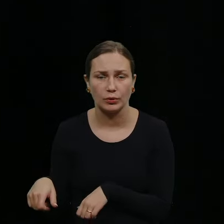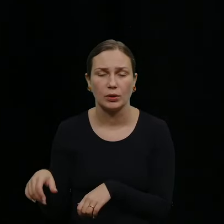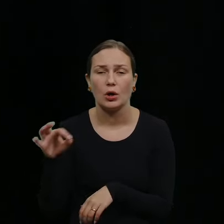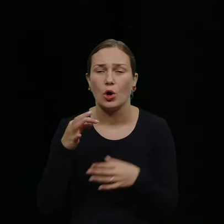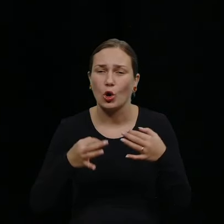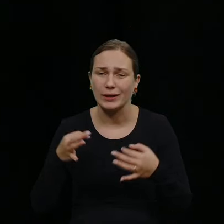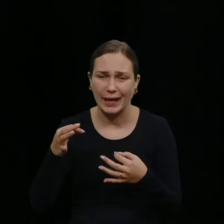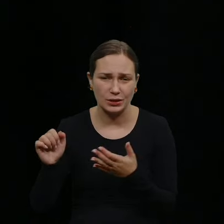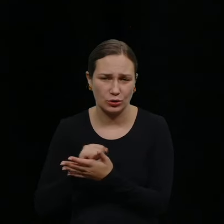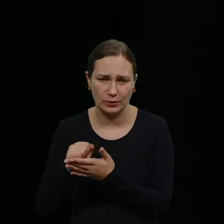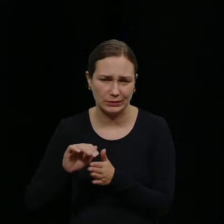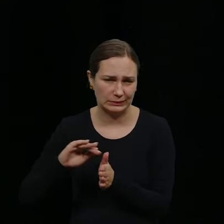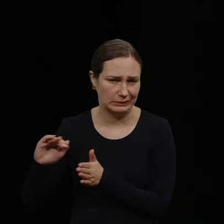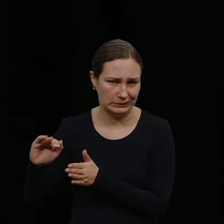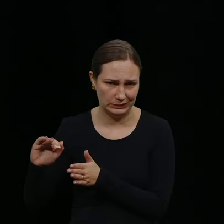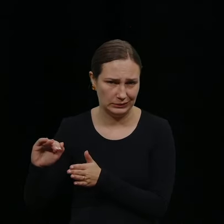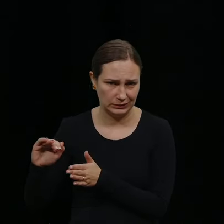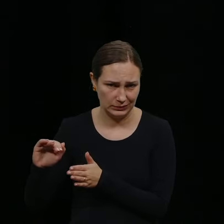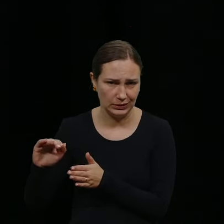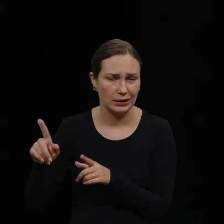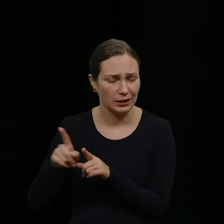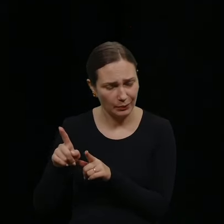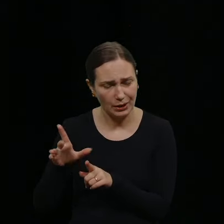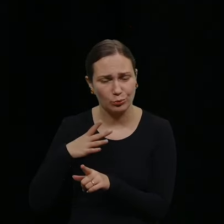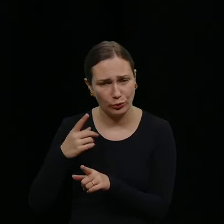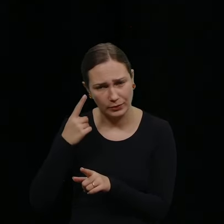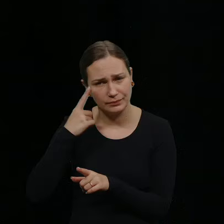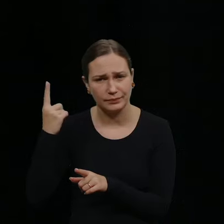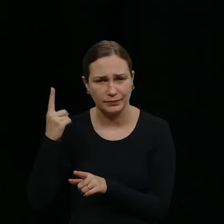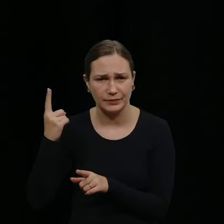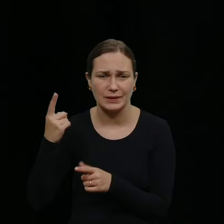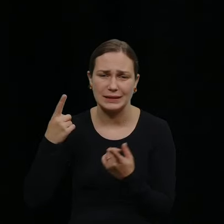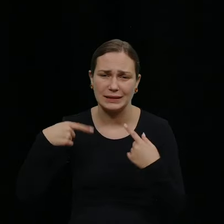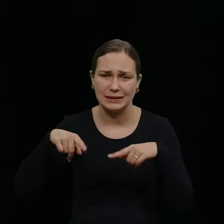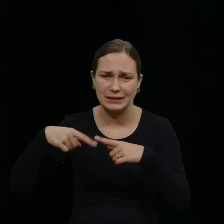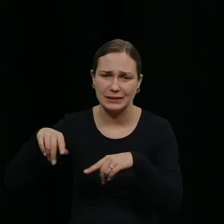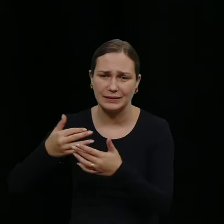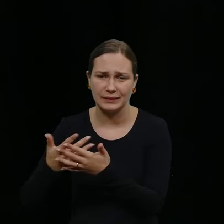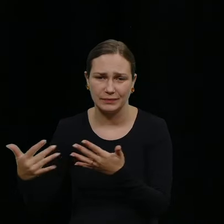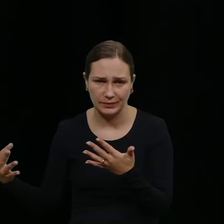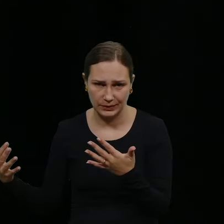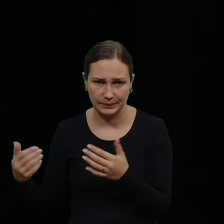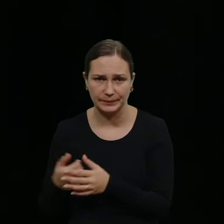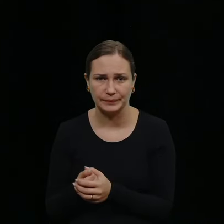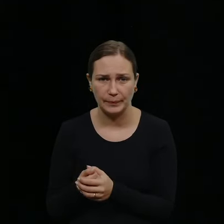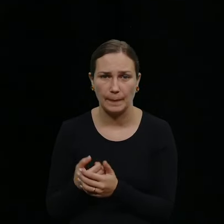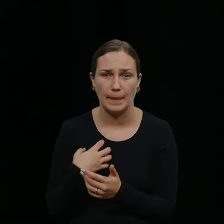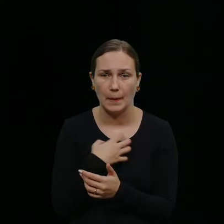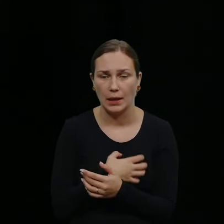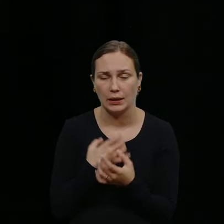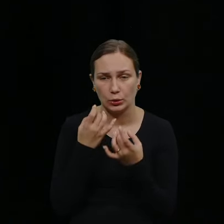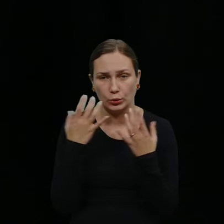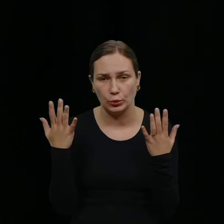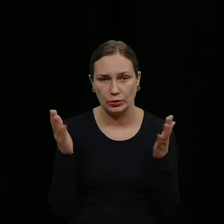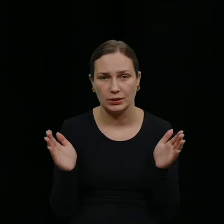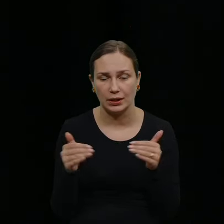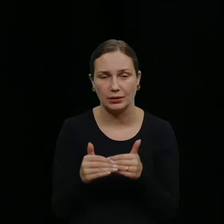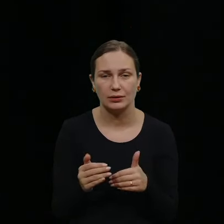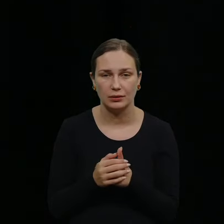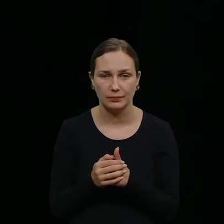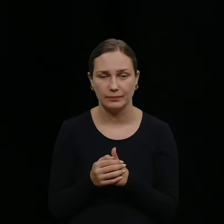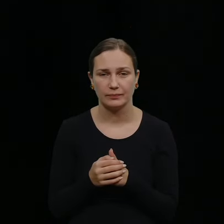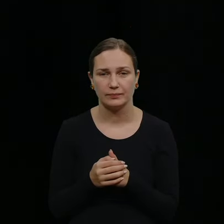teisės aktus, kurios teko inicijuoti įvairiuose srityse ir nu, pagrindė kultūros srityje, nes taip